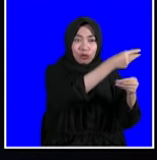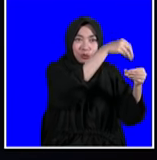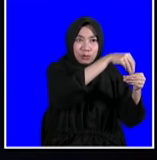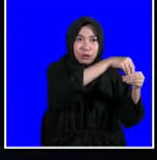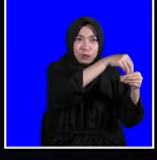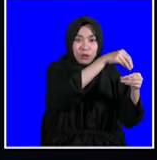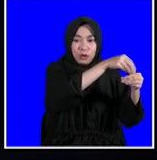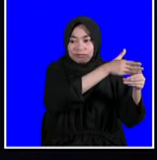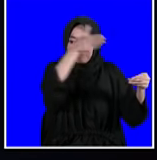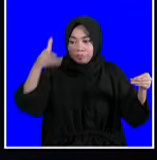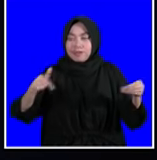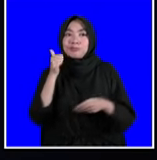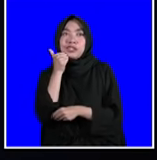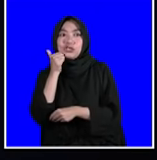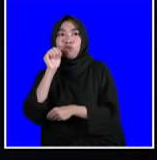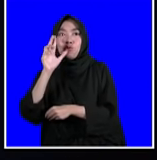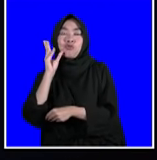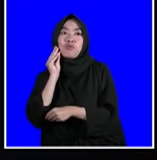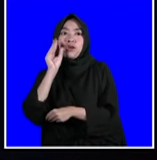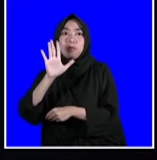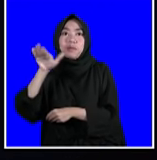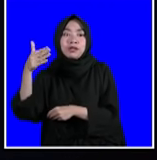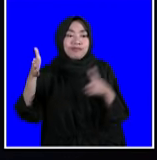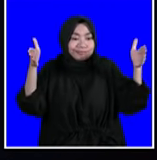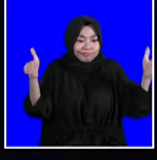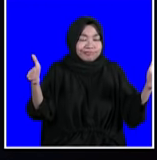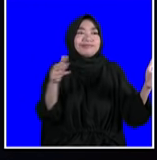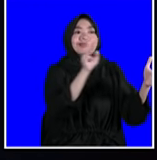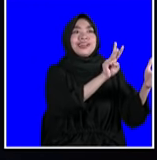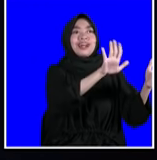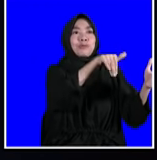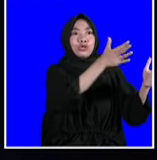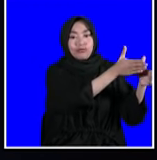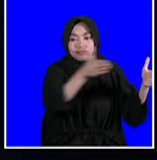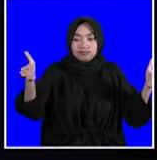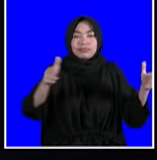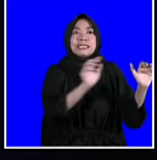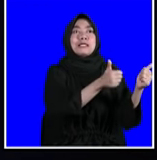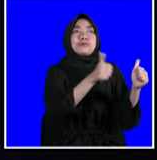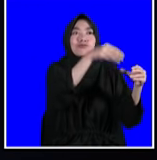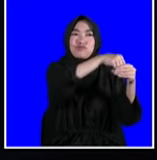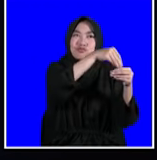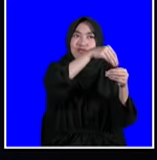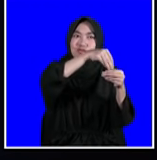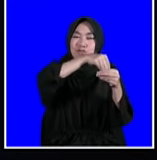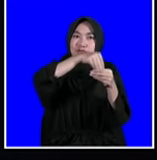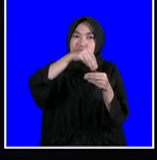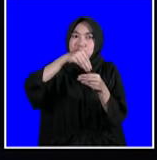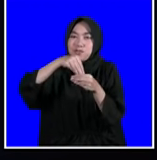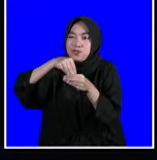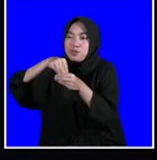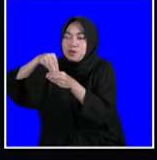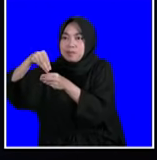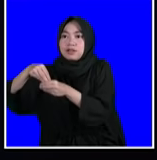usia 55, maka Anda mempunyai waktu 30 tahun untuk mempersiapkan dana pensiun. Semakin